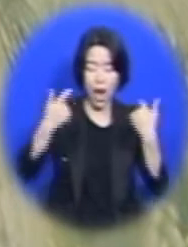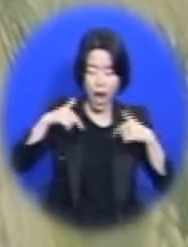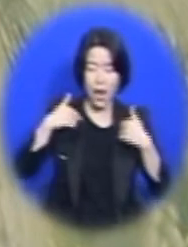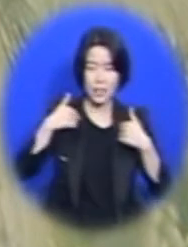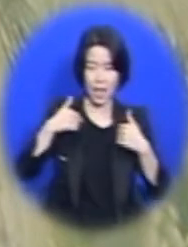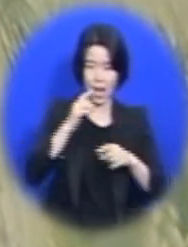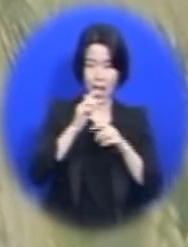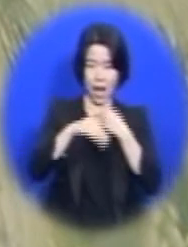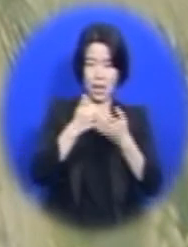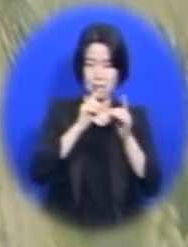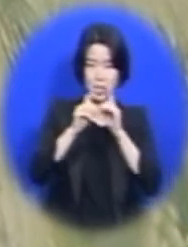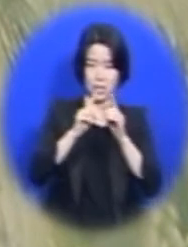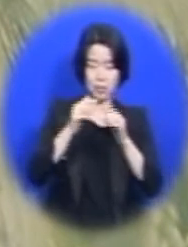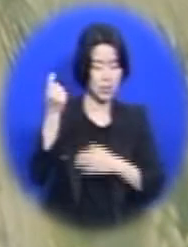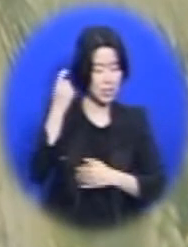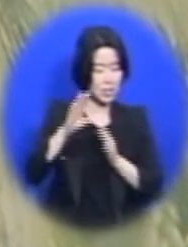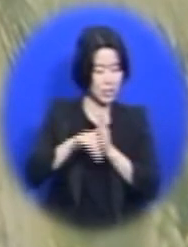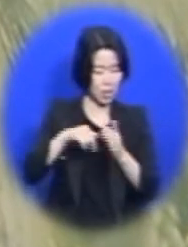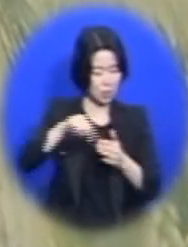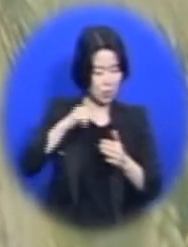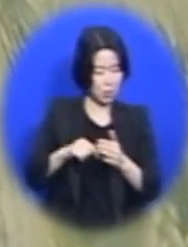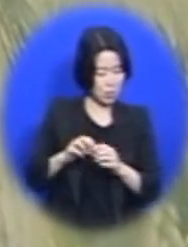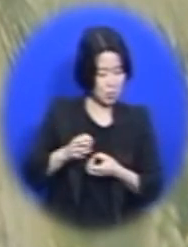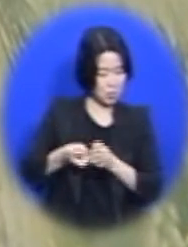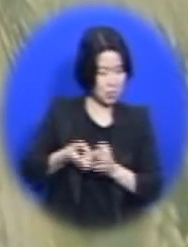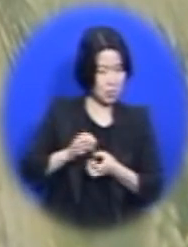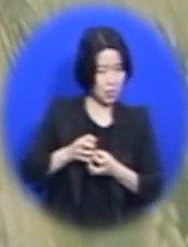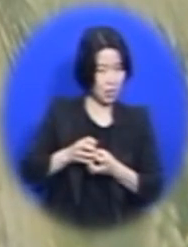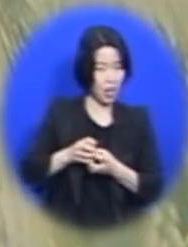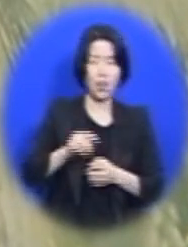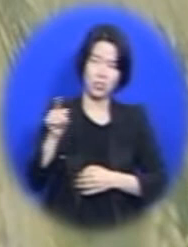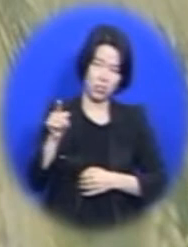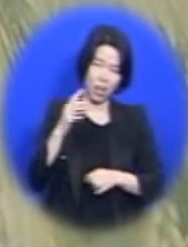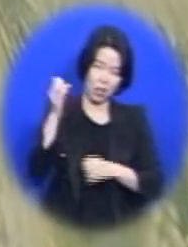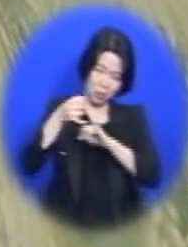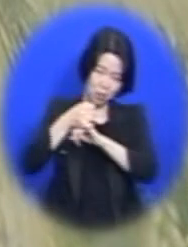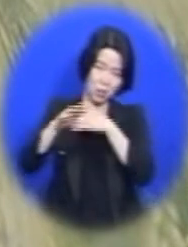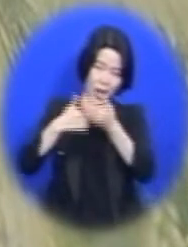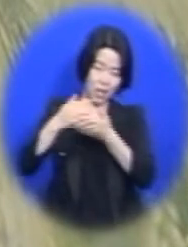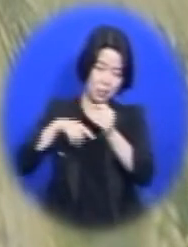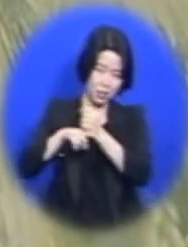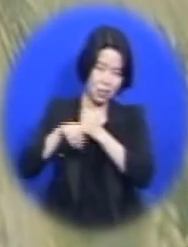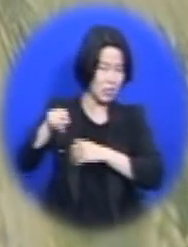속이 이렇게 꼬입니다. 꼭 그렇게 해야 돼? 꼭 그게 하나님의 뜻일까? 그래도